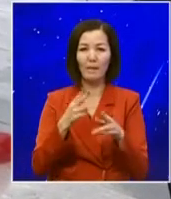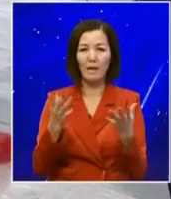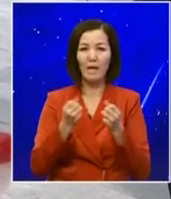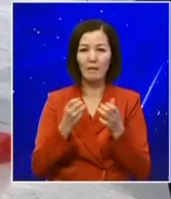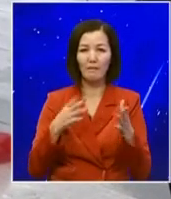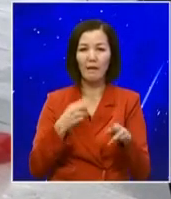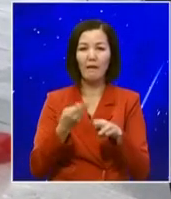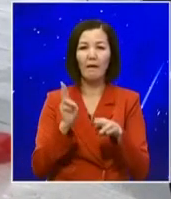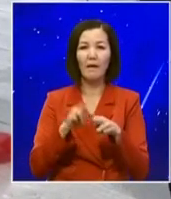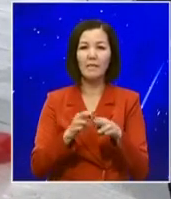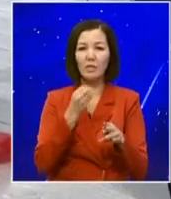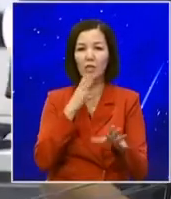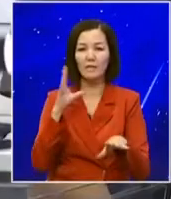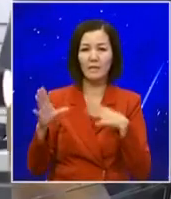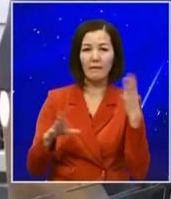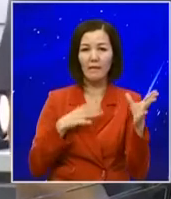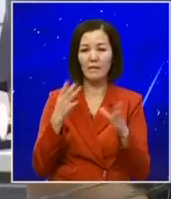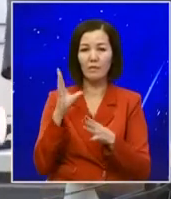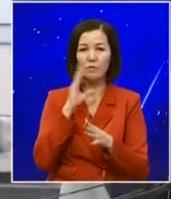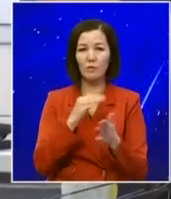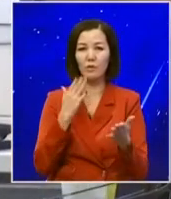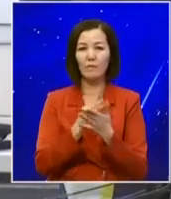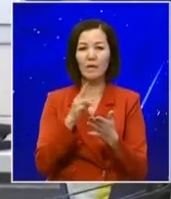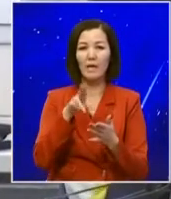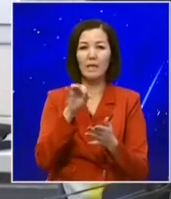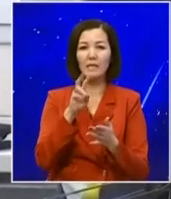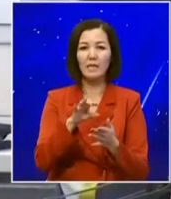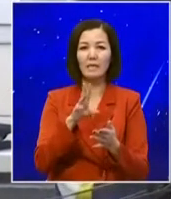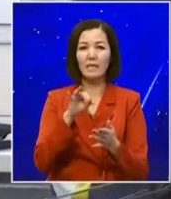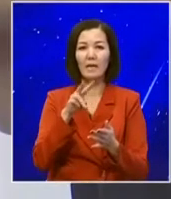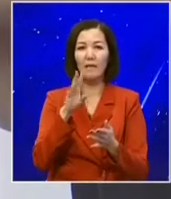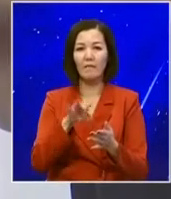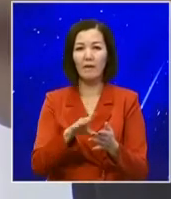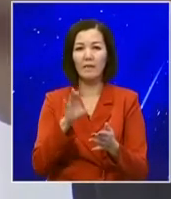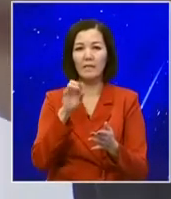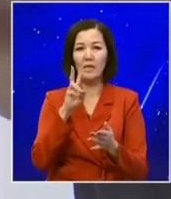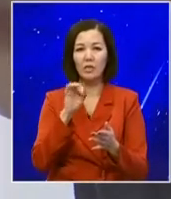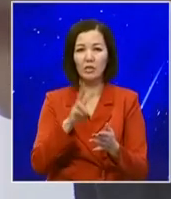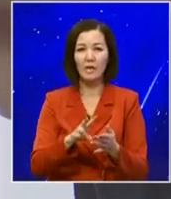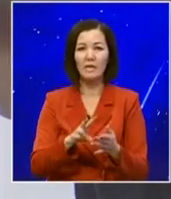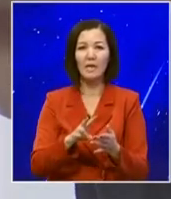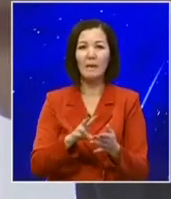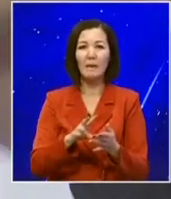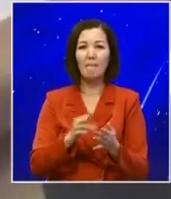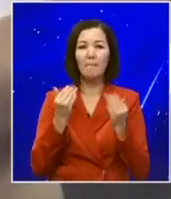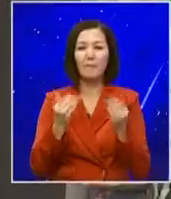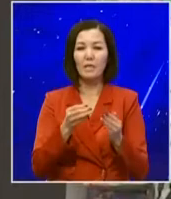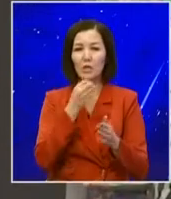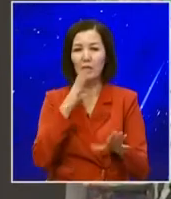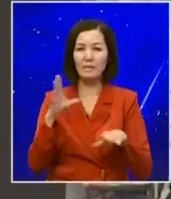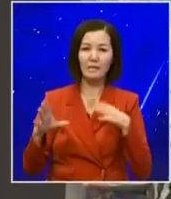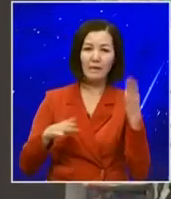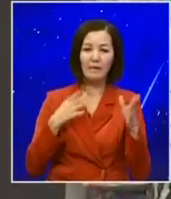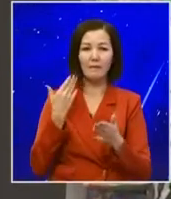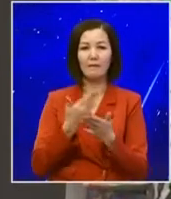алған атлеттер жақсы дайындық деңгейін көрсете білген. Денис Ганкин, Ильфат Абдулин және Санжар Мусаев биылда бабында